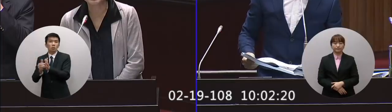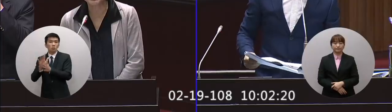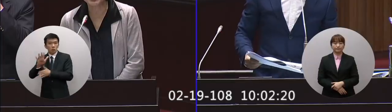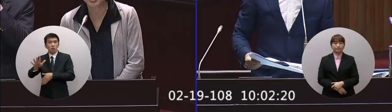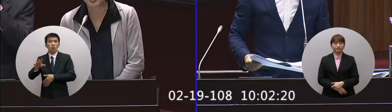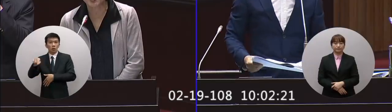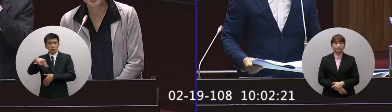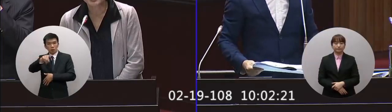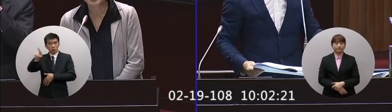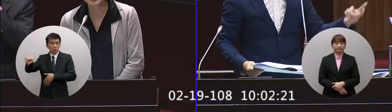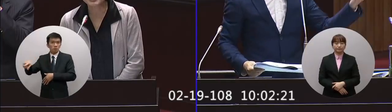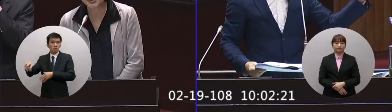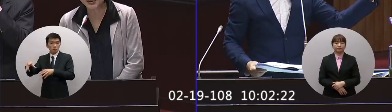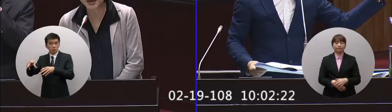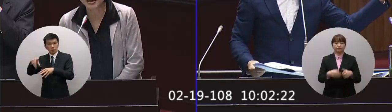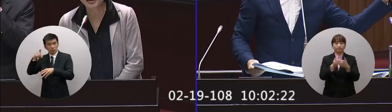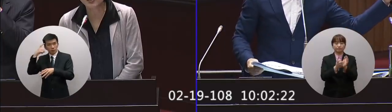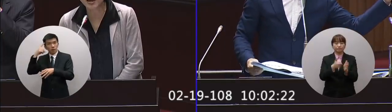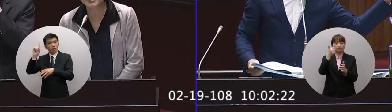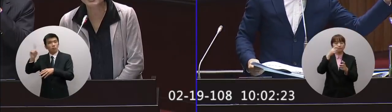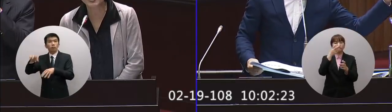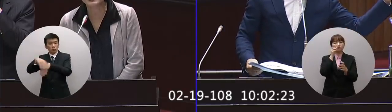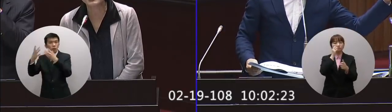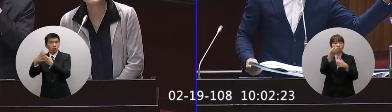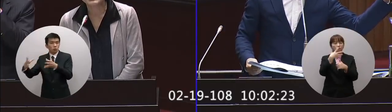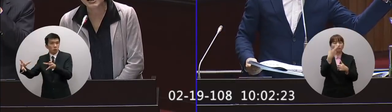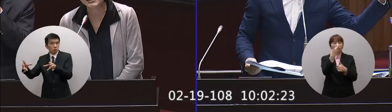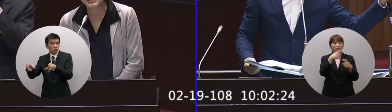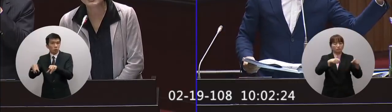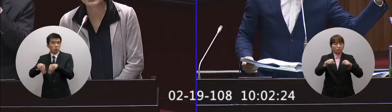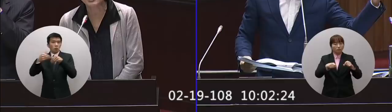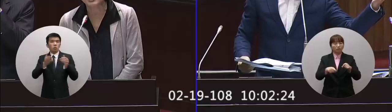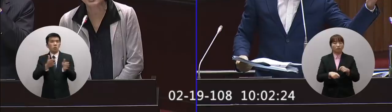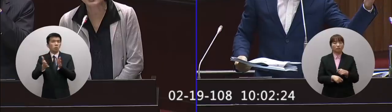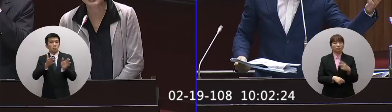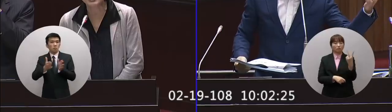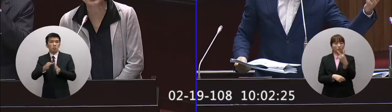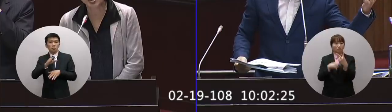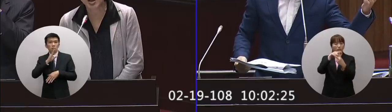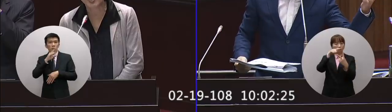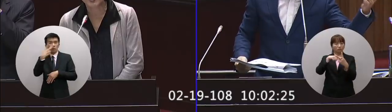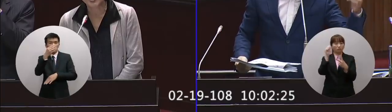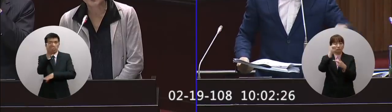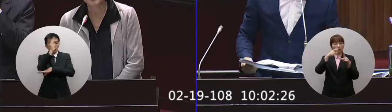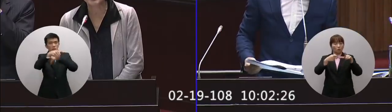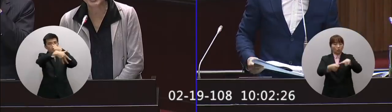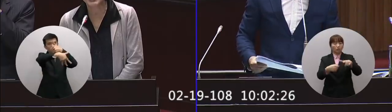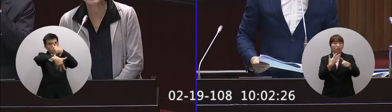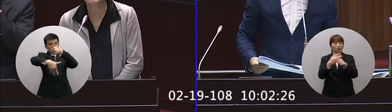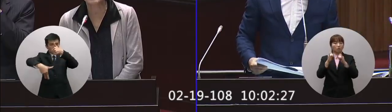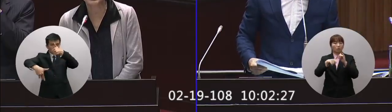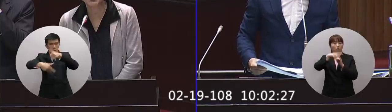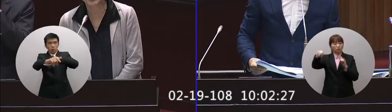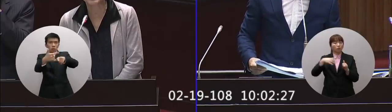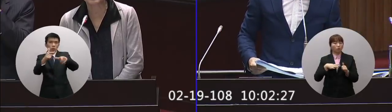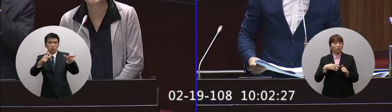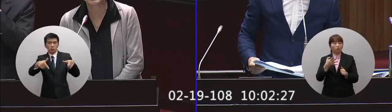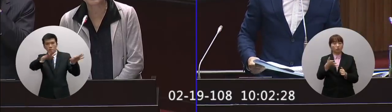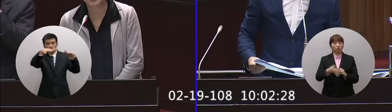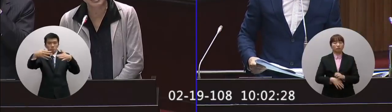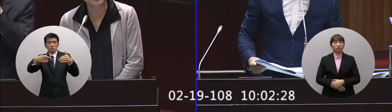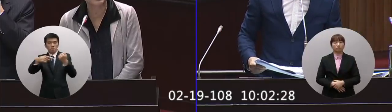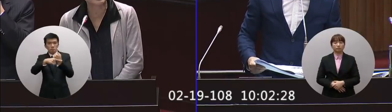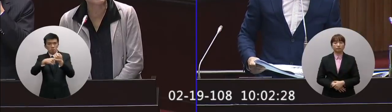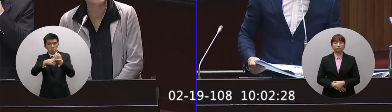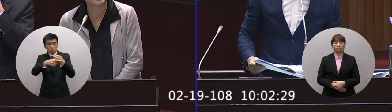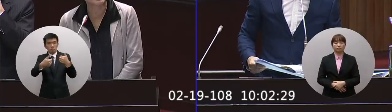会讨论凝聚收拢。 部长， 那么在确定跨机关的协商可行性之后，我们会来跟社会说明，我们